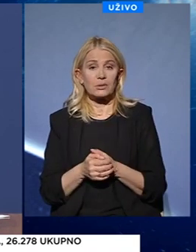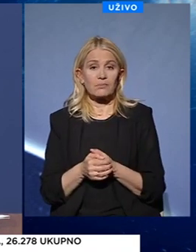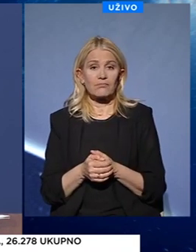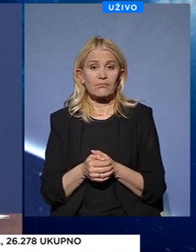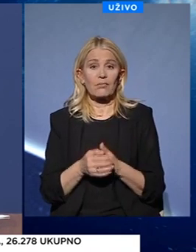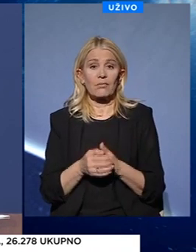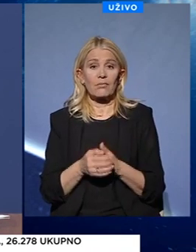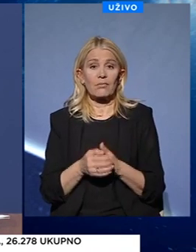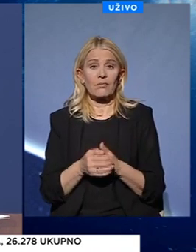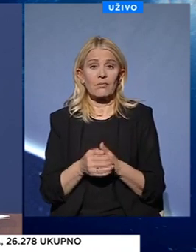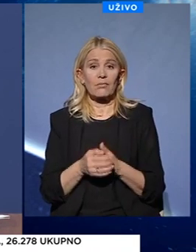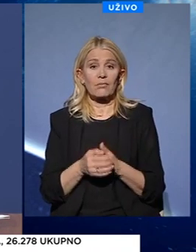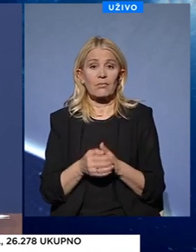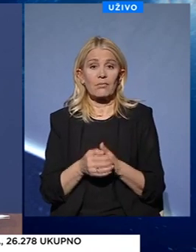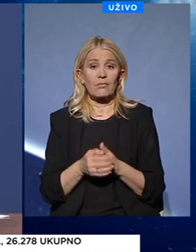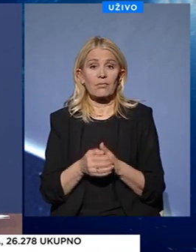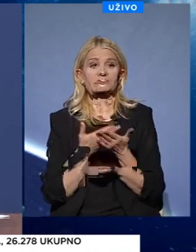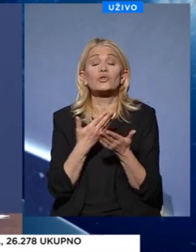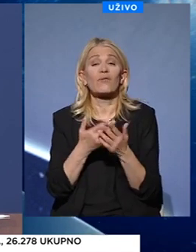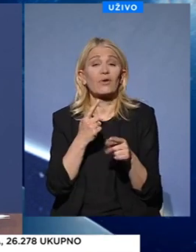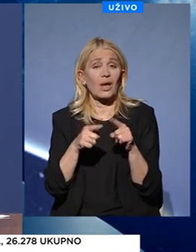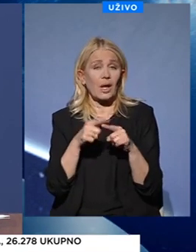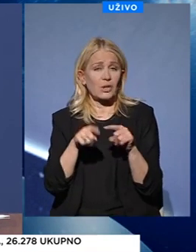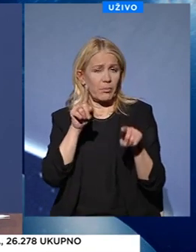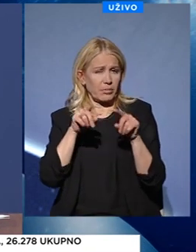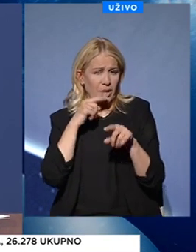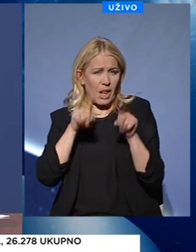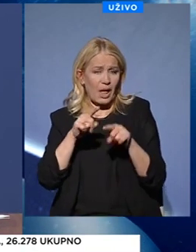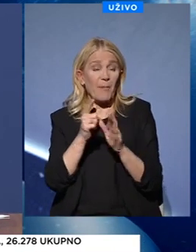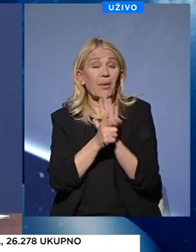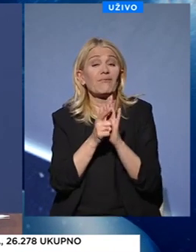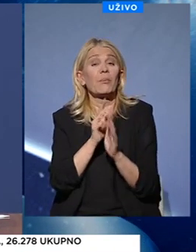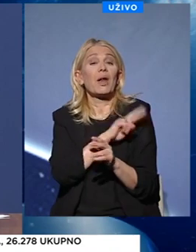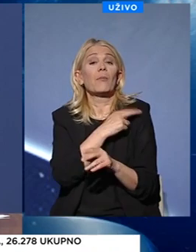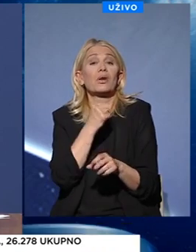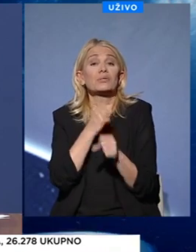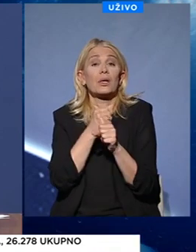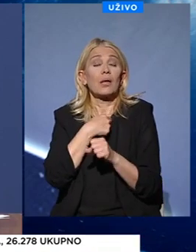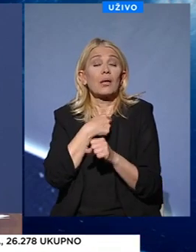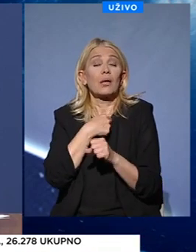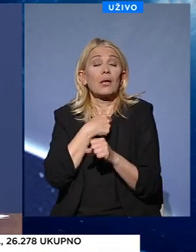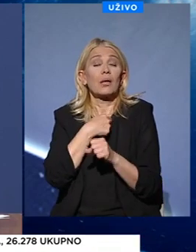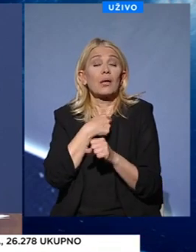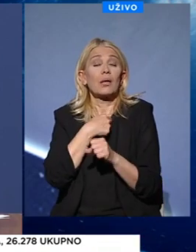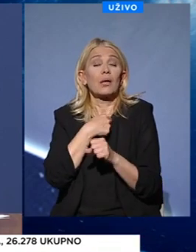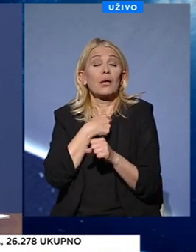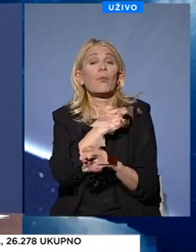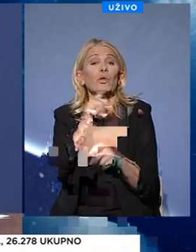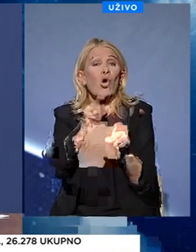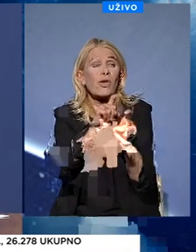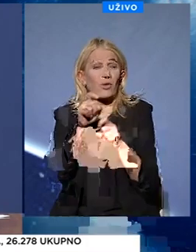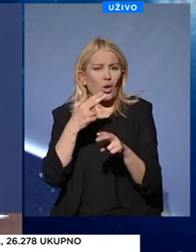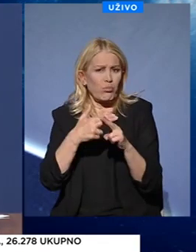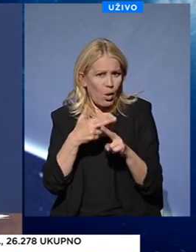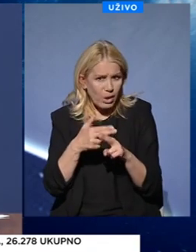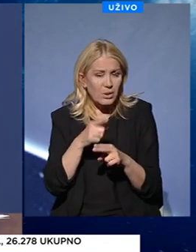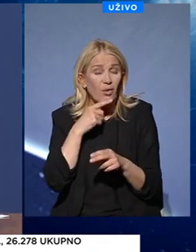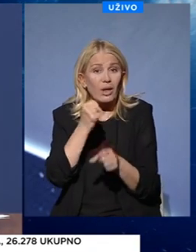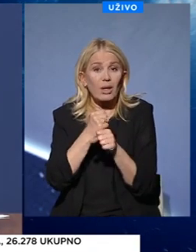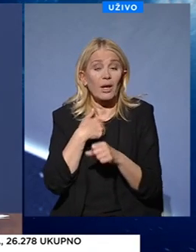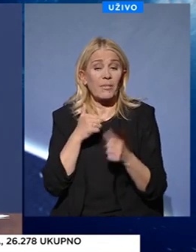Krajnje jednostavno, osnovni razlog da bi radila privremena bolnica, moramo da imamo infektologa koji bi to radio. Trenutno